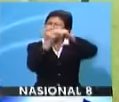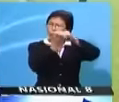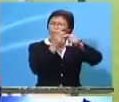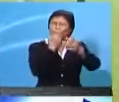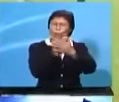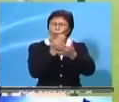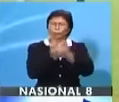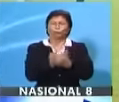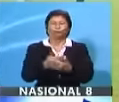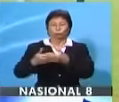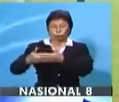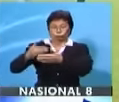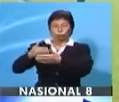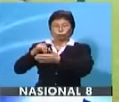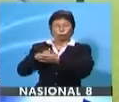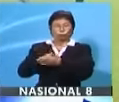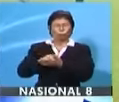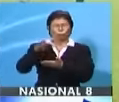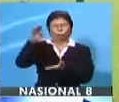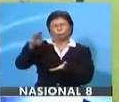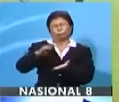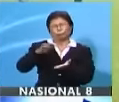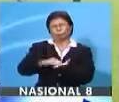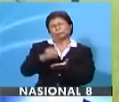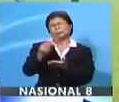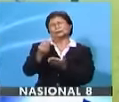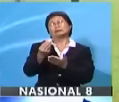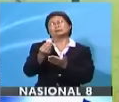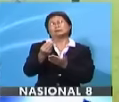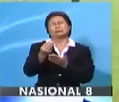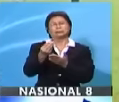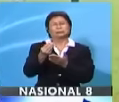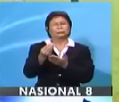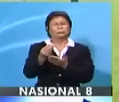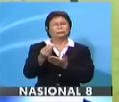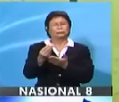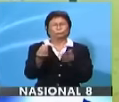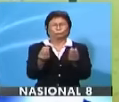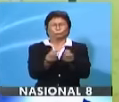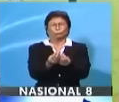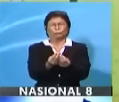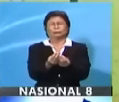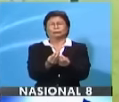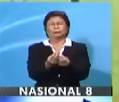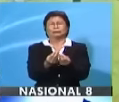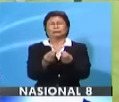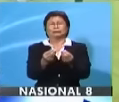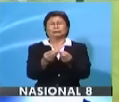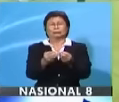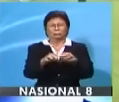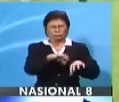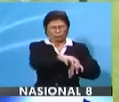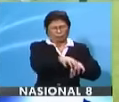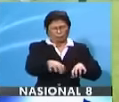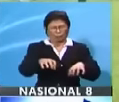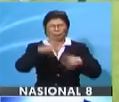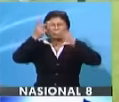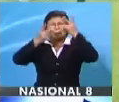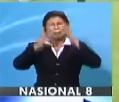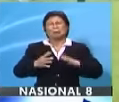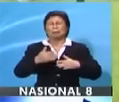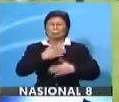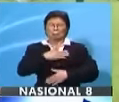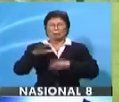ni kita pun kuranglah tempat-tempat yang bersantai kan. Nak bawa family, anak-anak untuk bermain